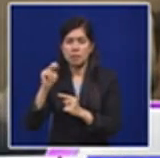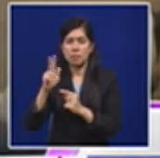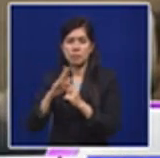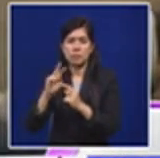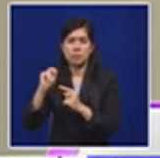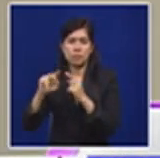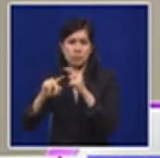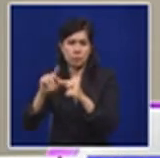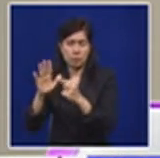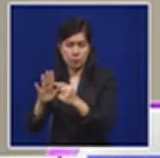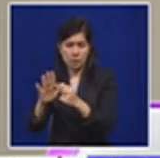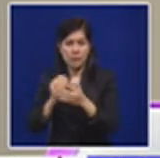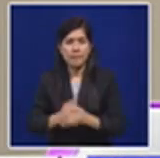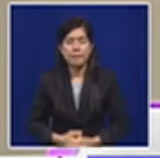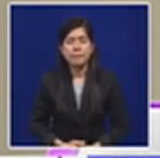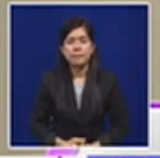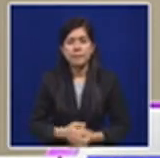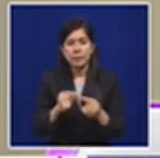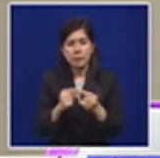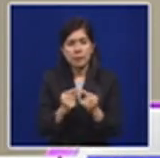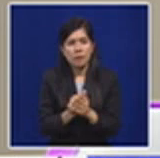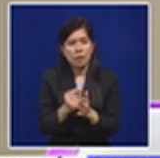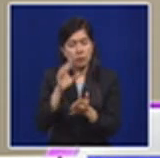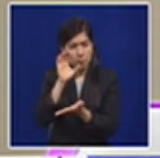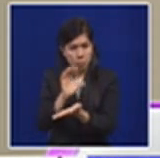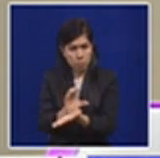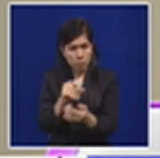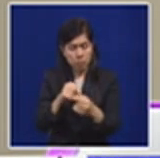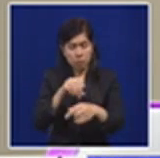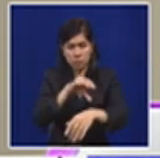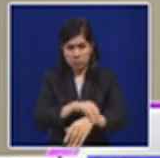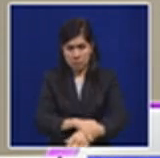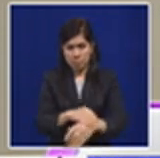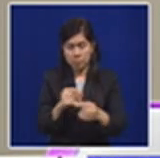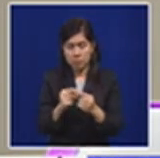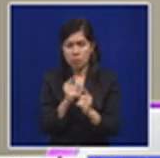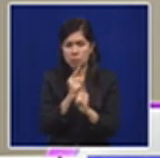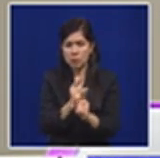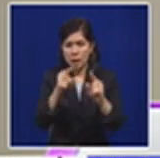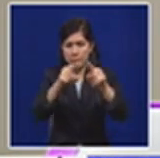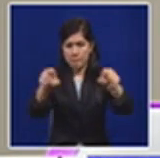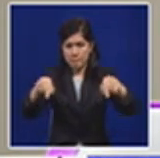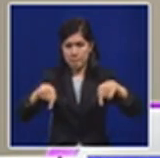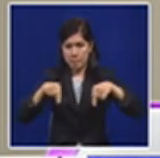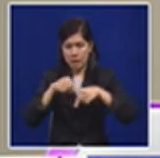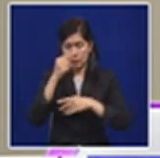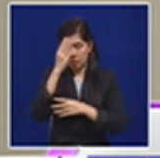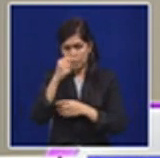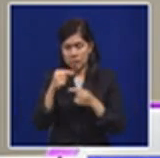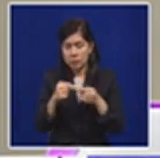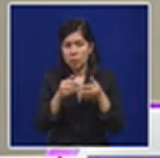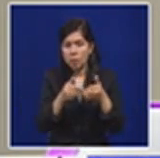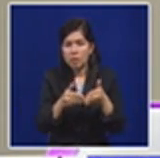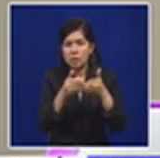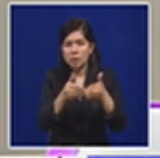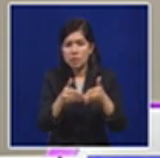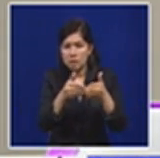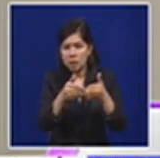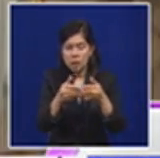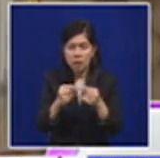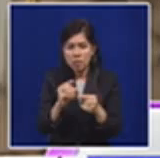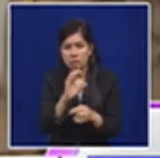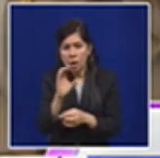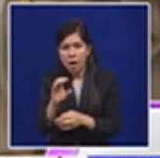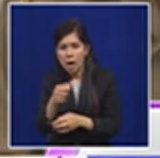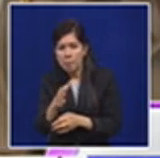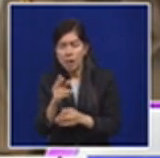การบริษัทเชลเซอร์วิสถูกตำรวจกองปราบปรามจับกุมตามหมายจับในข้อหาร่วมกันใช้เรือประมงออกไปทำการประมงในน่านน้ำต่าง